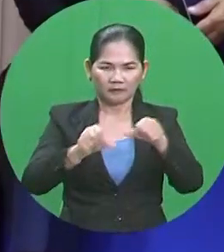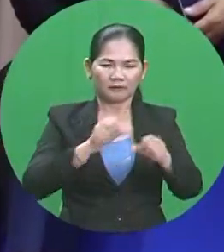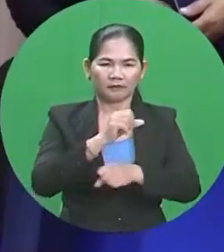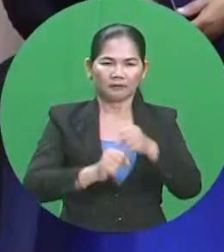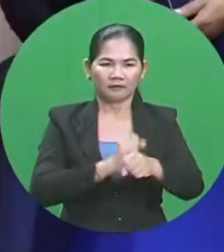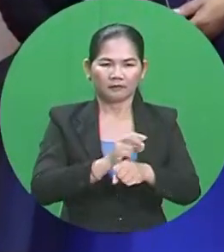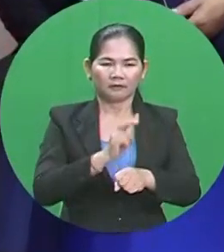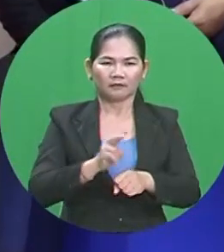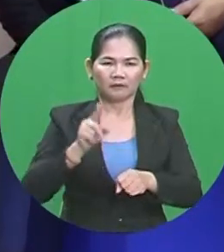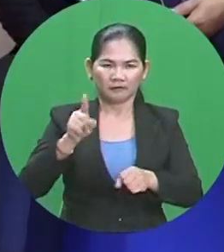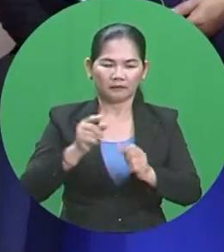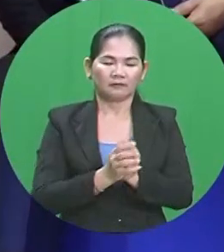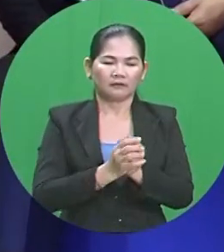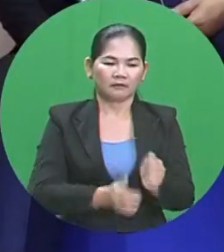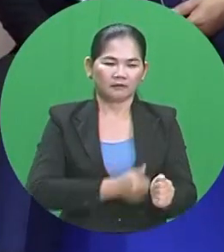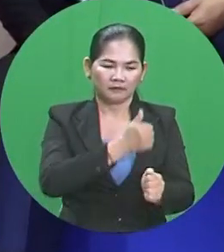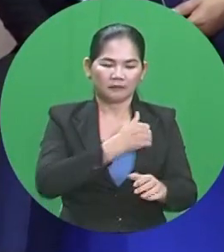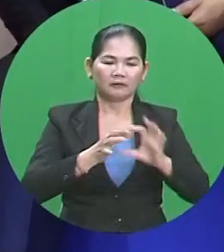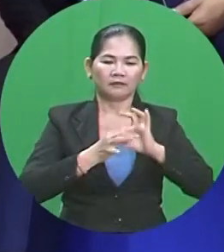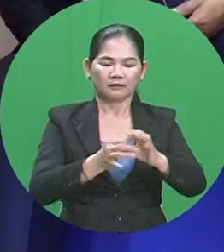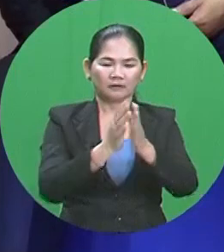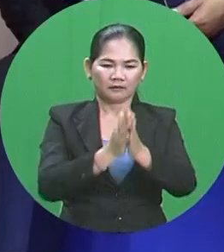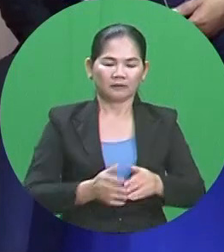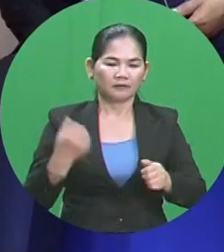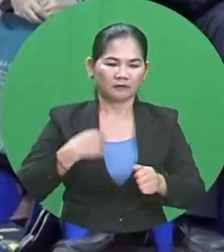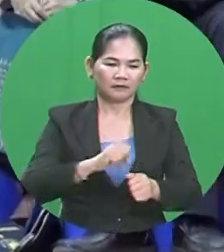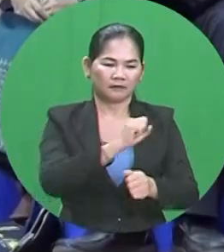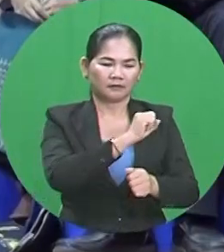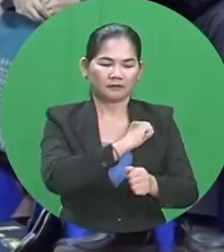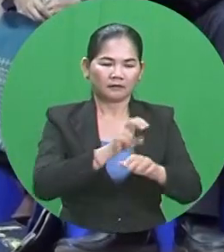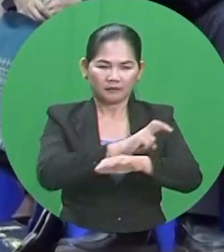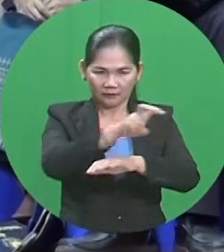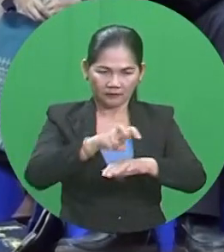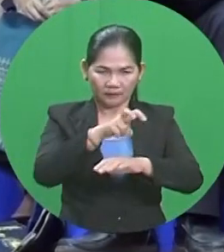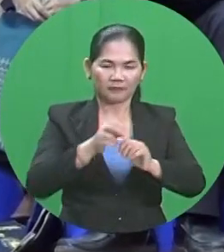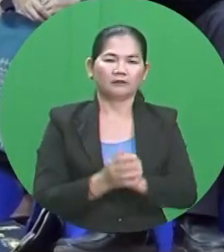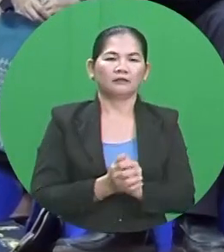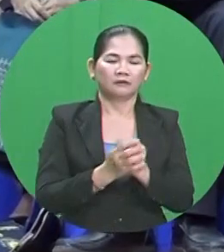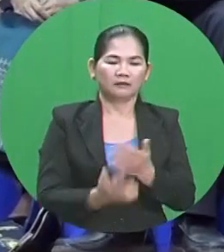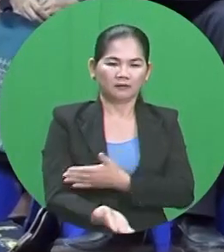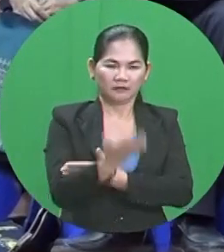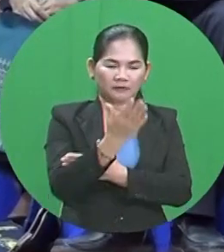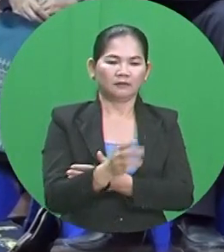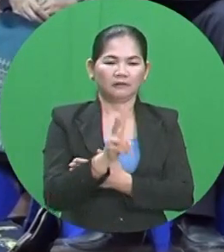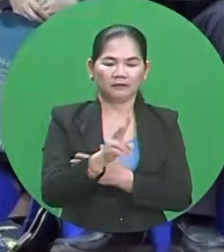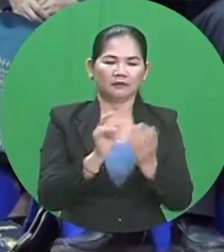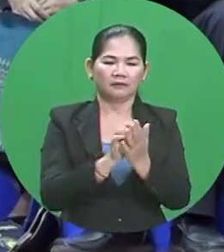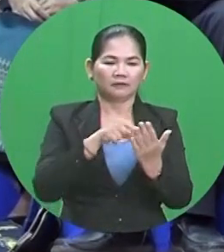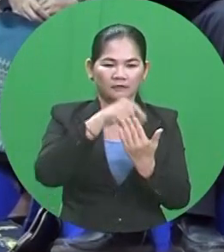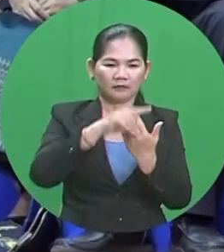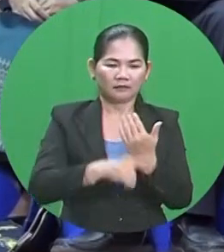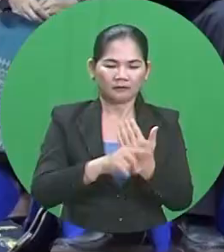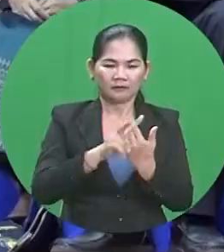នាំ2021របស់ក្រសួងទំនាក់ទំនងជាមួយរដ្ឋសភាប្រសិទ្ធិនិងអធិការកិច្ចនាព្រឹកថ្ងៃទី2ខែកុម្ភៈឆ្